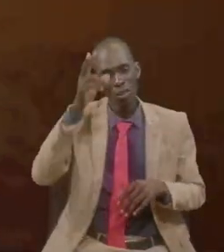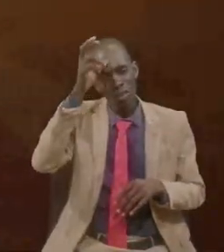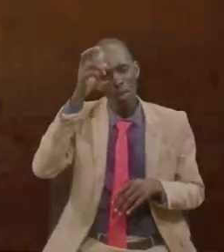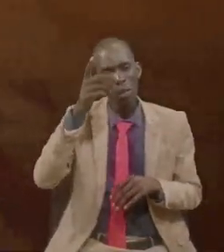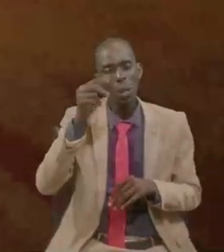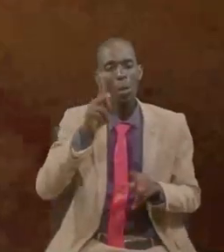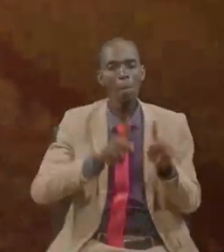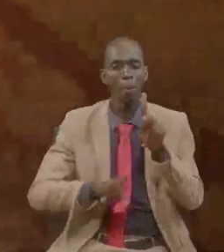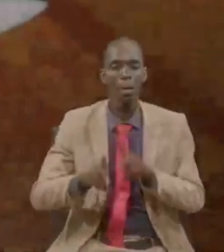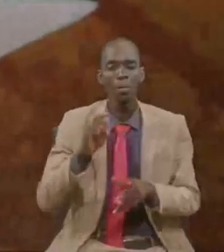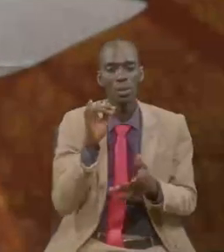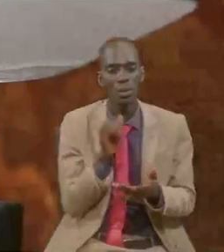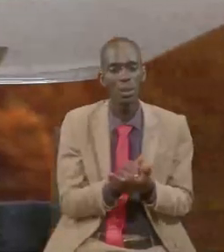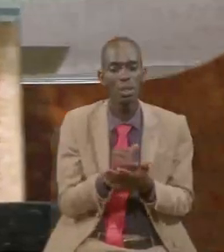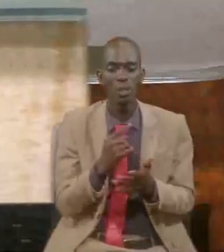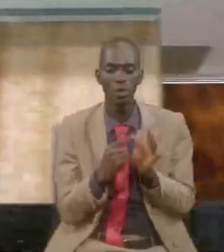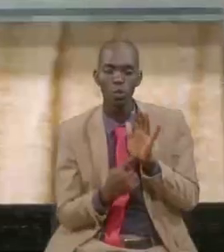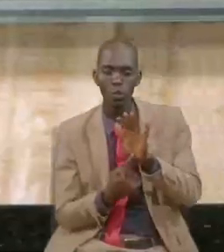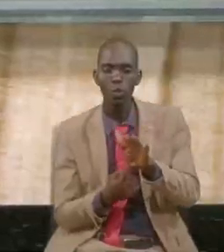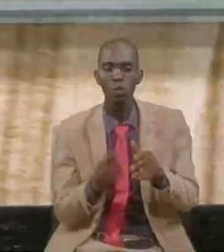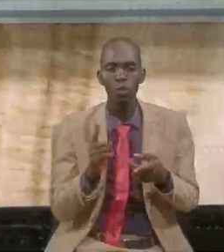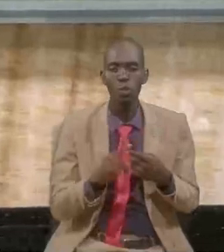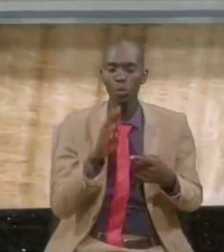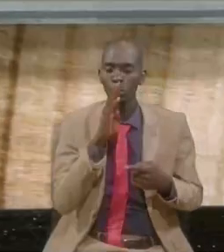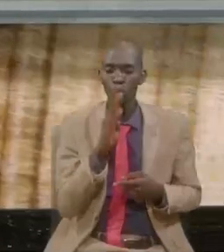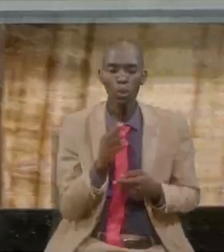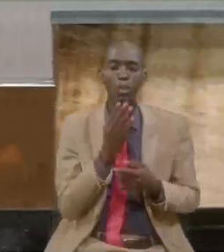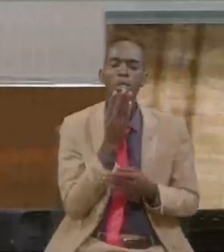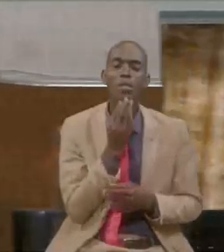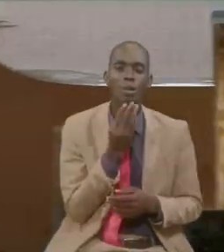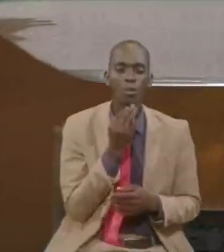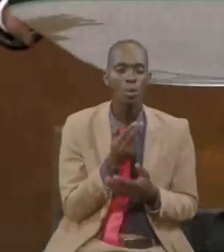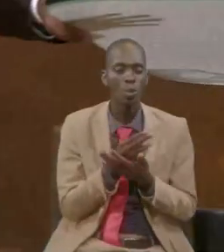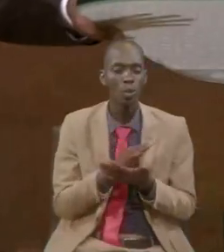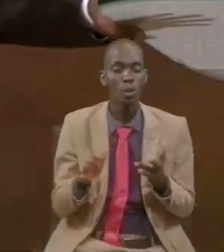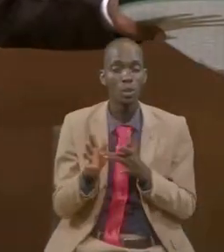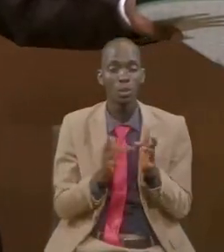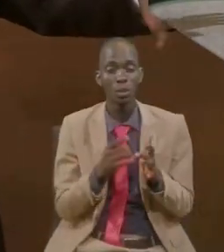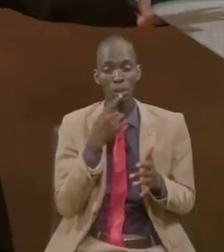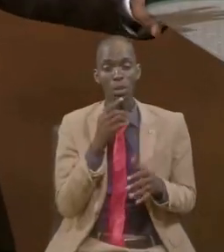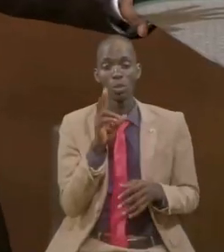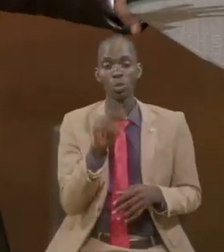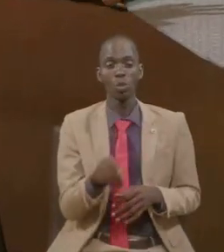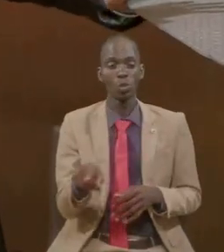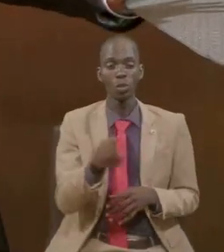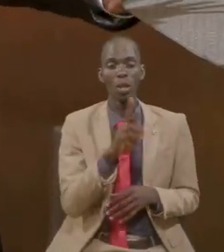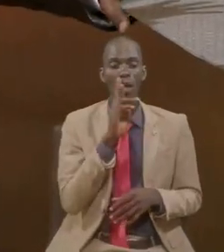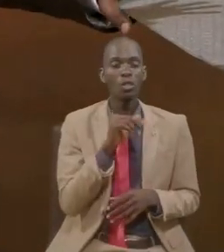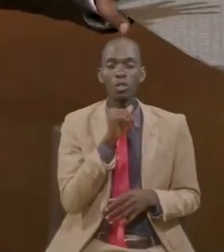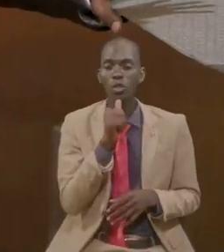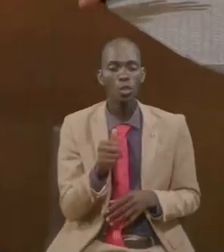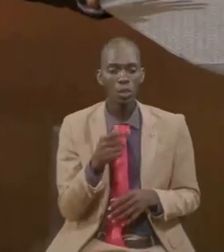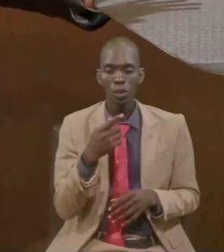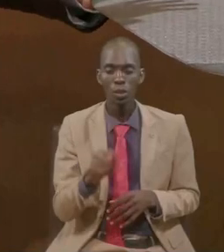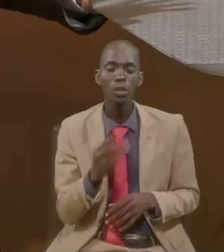Satan. Les gens qui professent être juifs, mais Dieu a dit, Jésus a dit, ils sont la synagogue